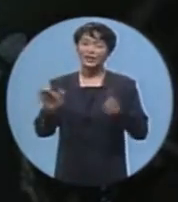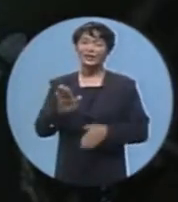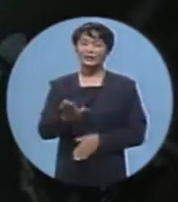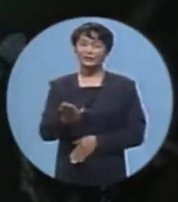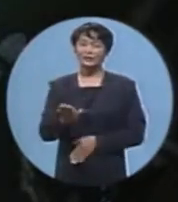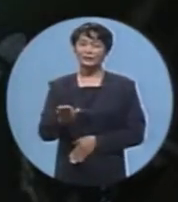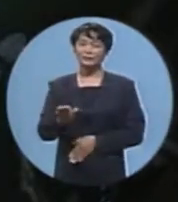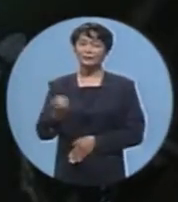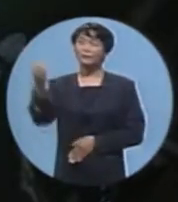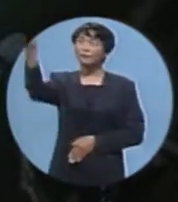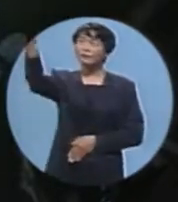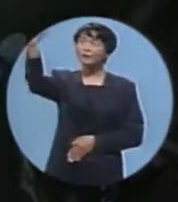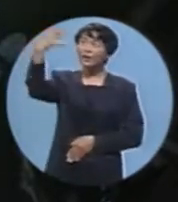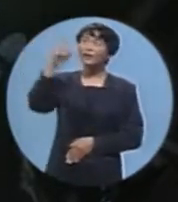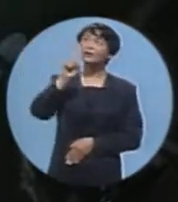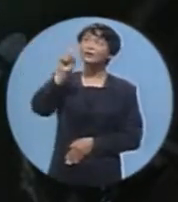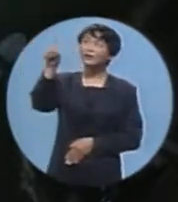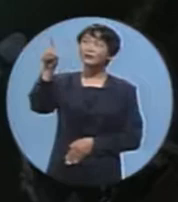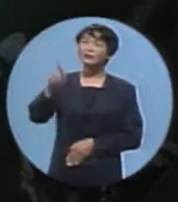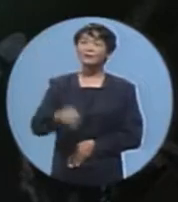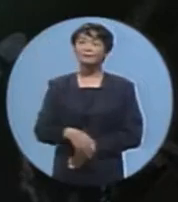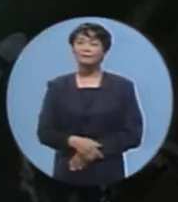ました。